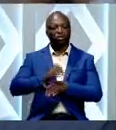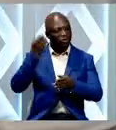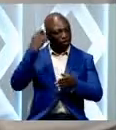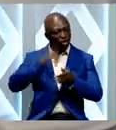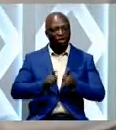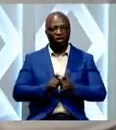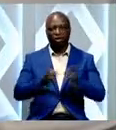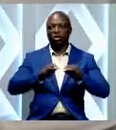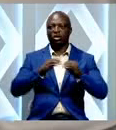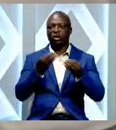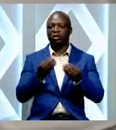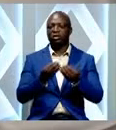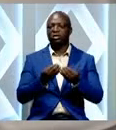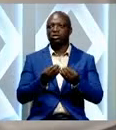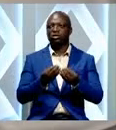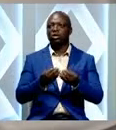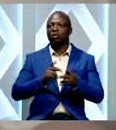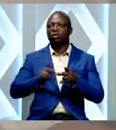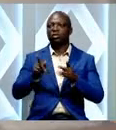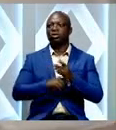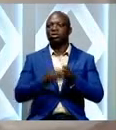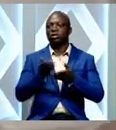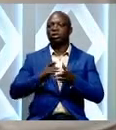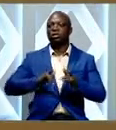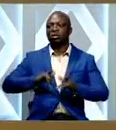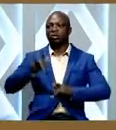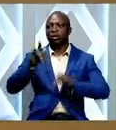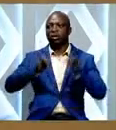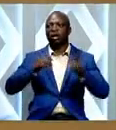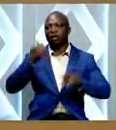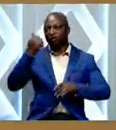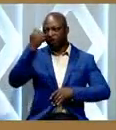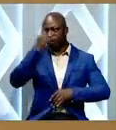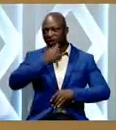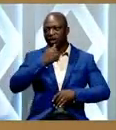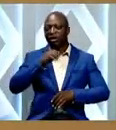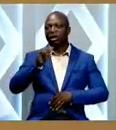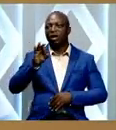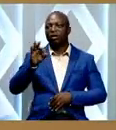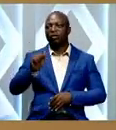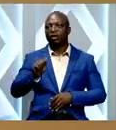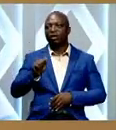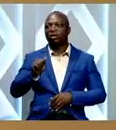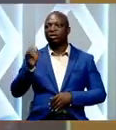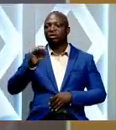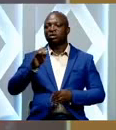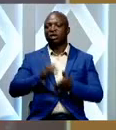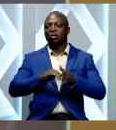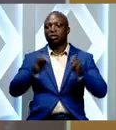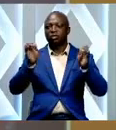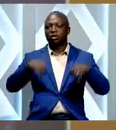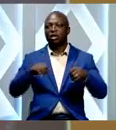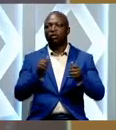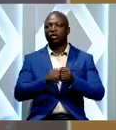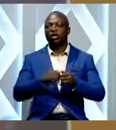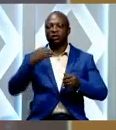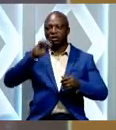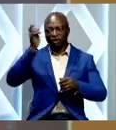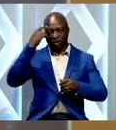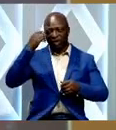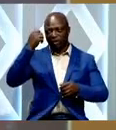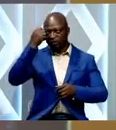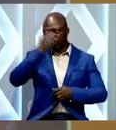général de l'Organisation professionnelle des compagnies aériennes africaines, AFRA. Sa proximité avec les chefs d'État